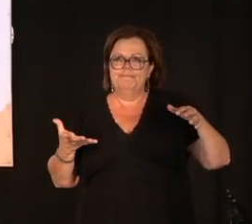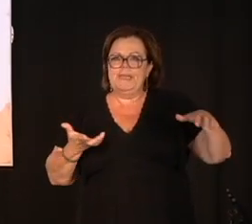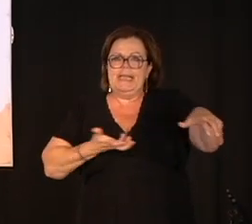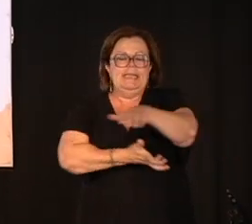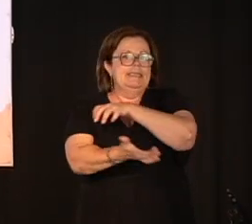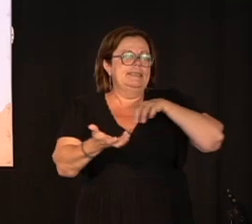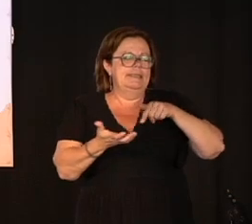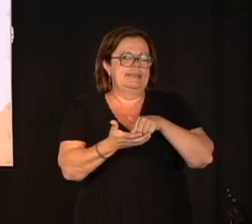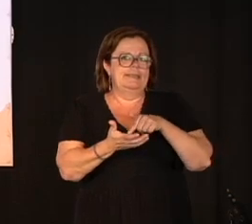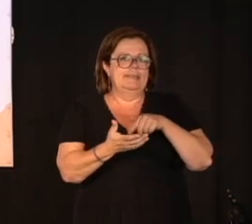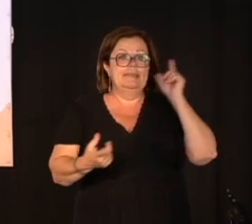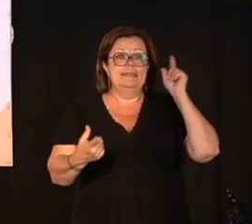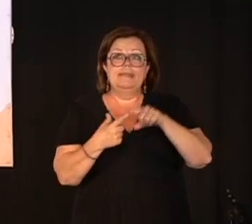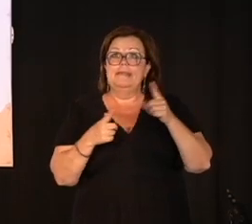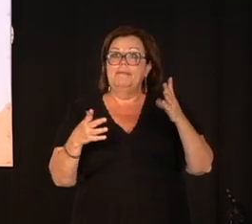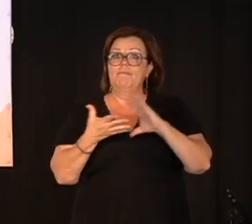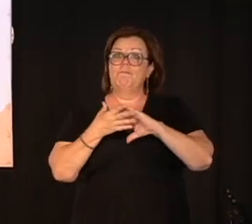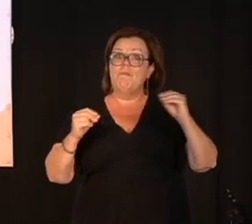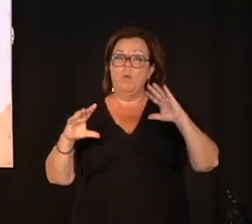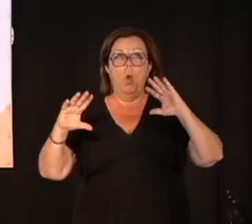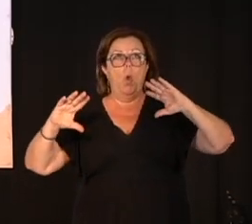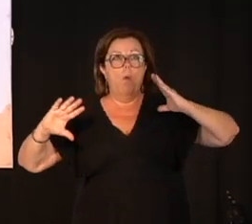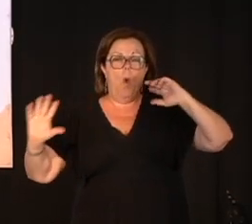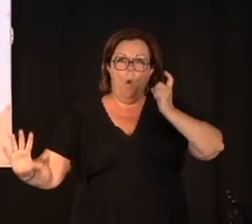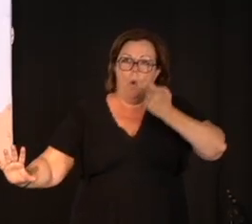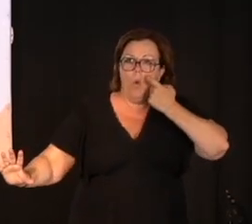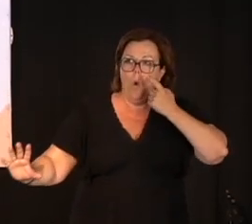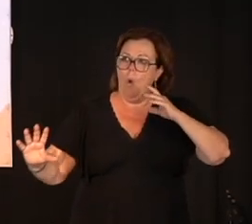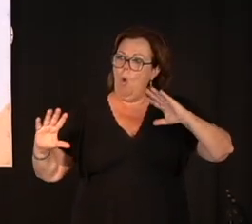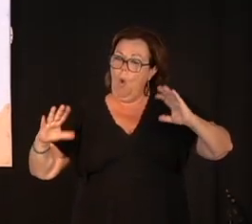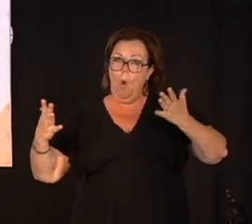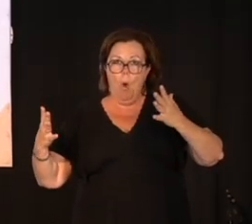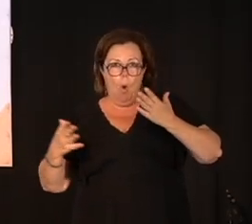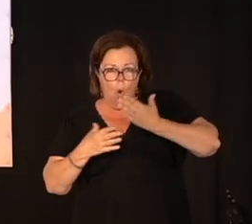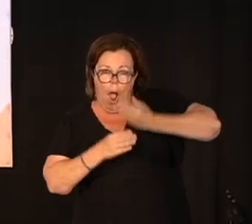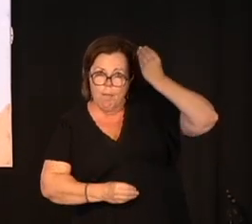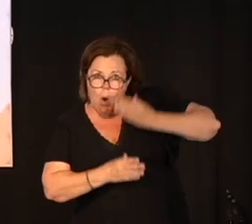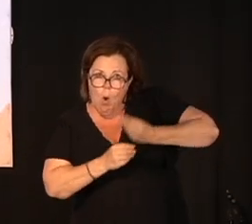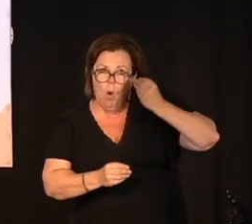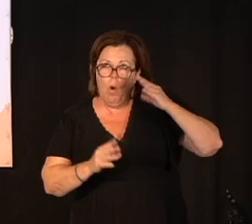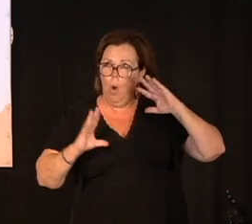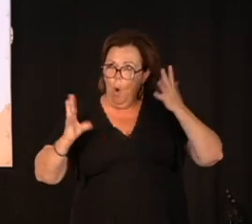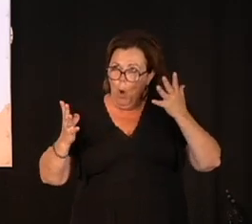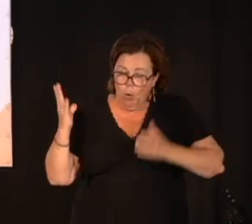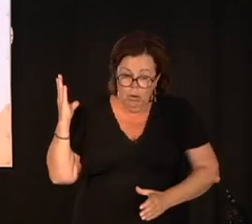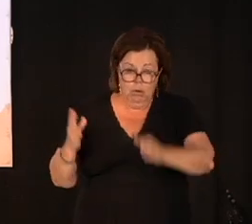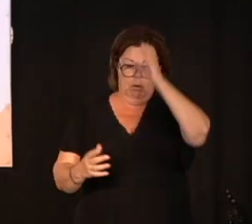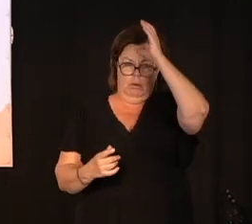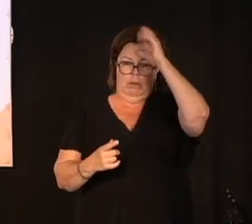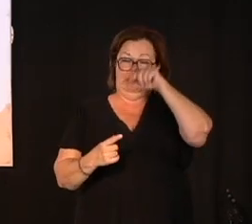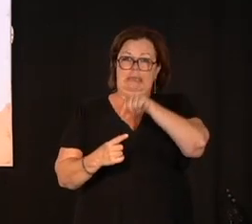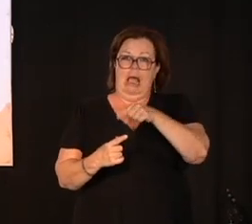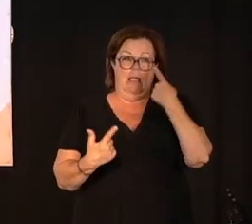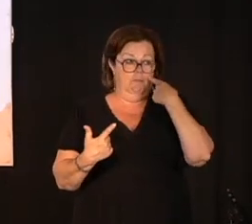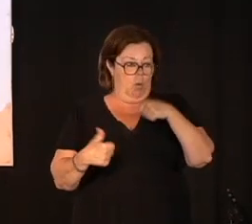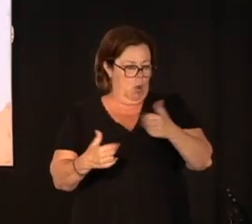des modalités de connaissance. On voit bien que notre accès aux connaissances a été profondément bouleversé depuis une